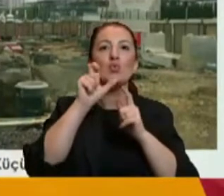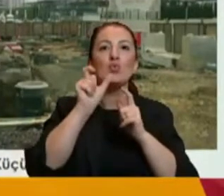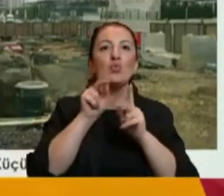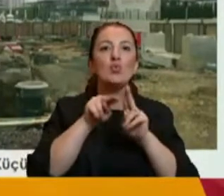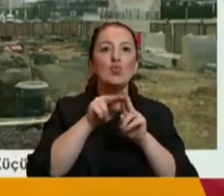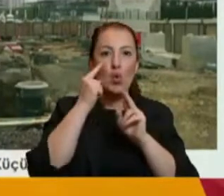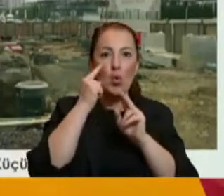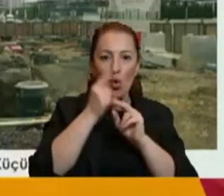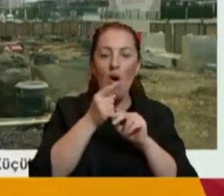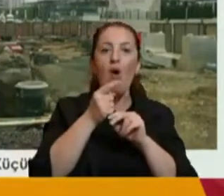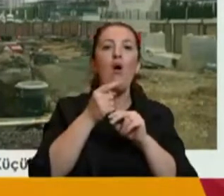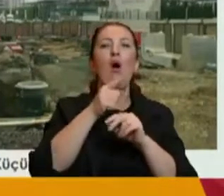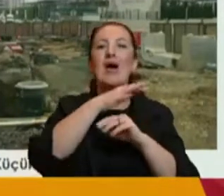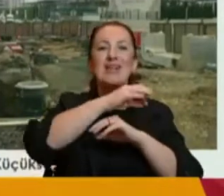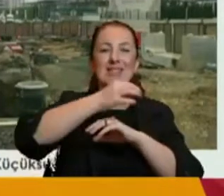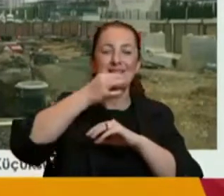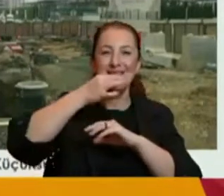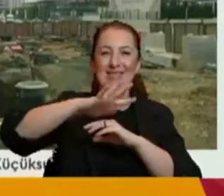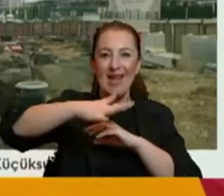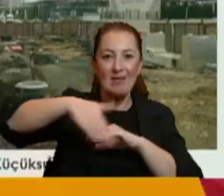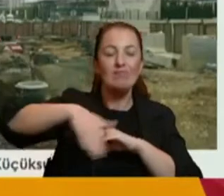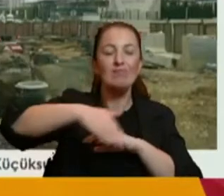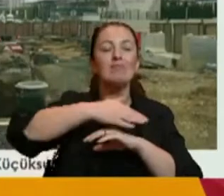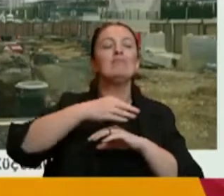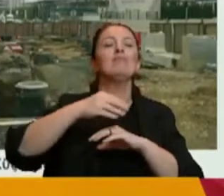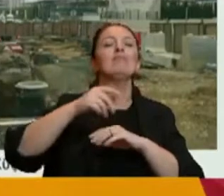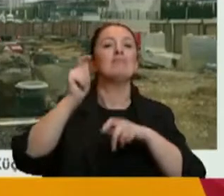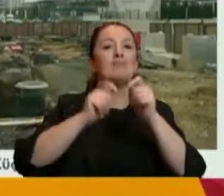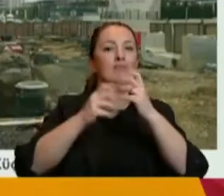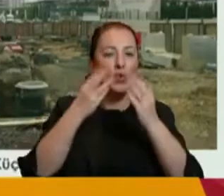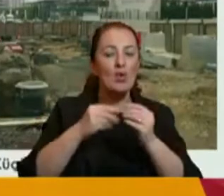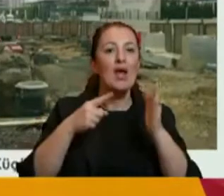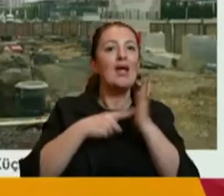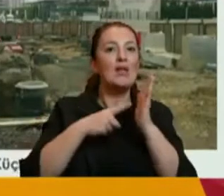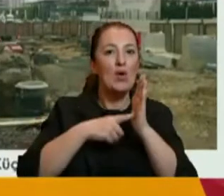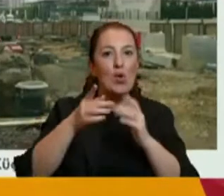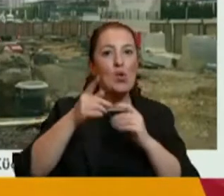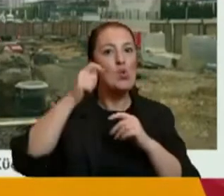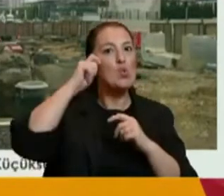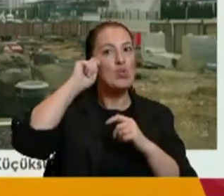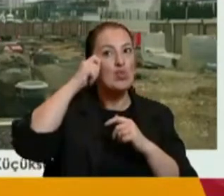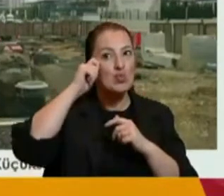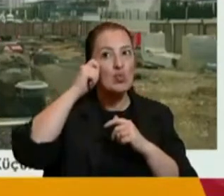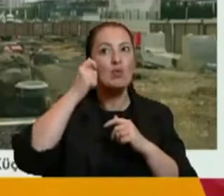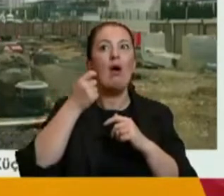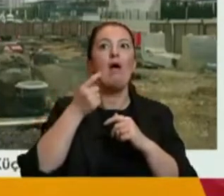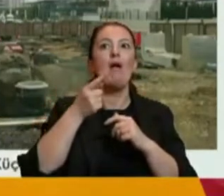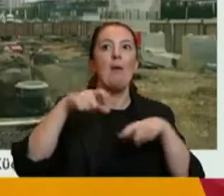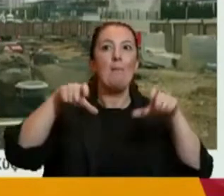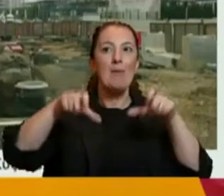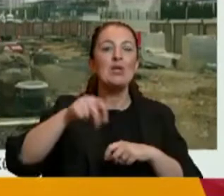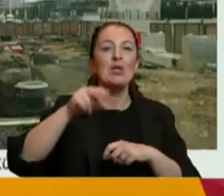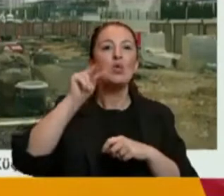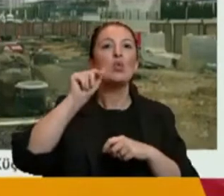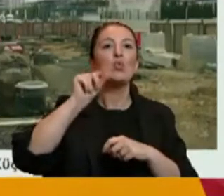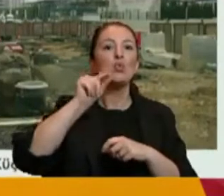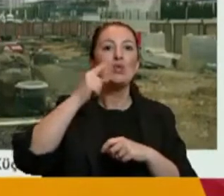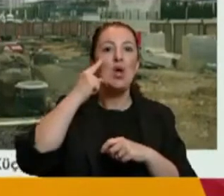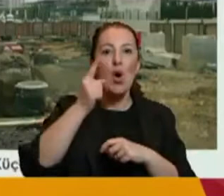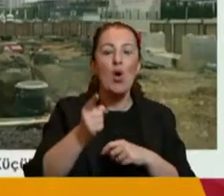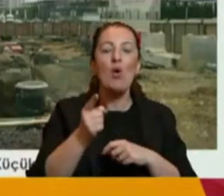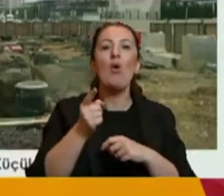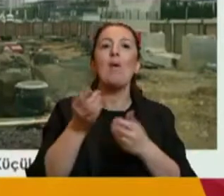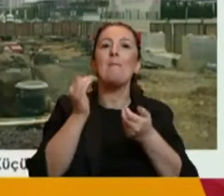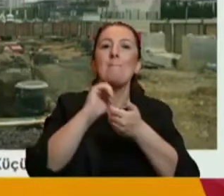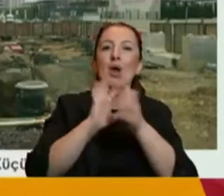yeniledik Kadıköy Hızır ve Caddesi Üsküdar Ahmediye Meydanı Tuzla Birlik o sebebi